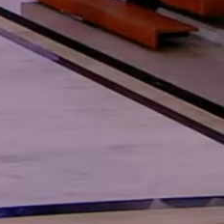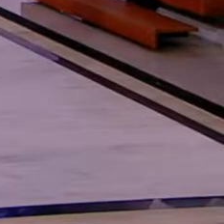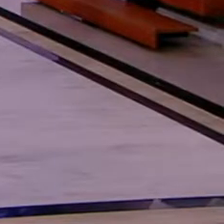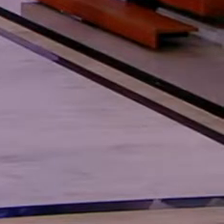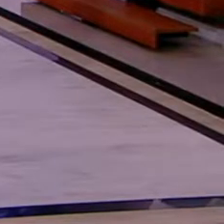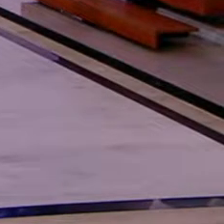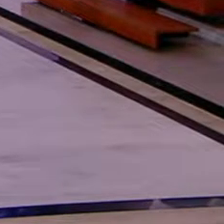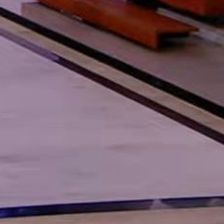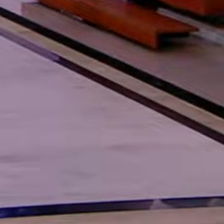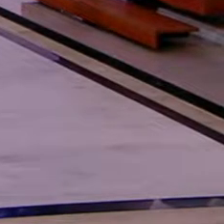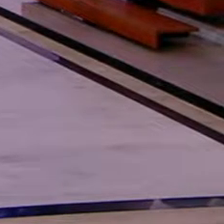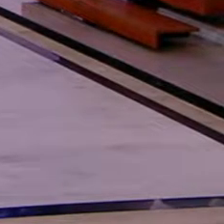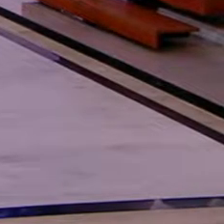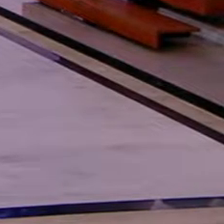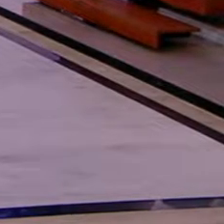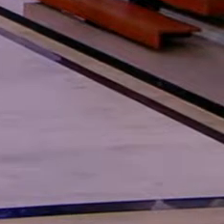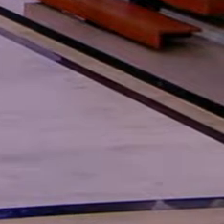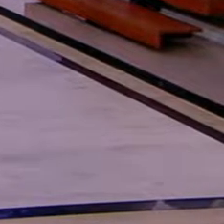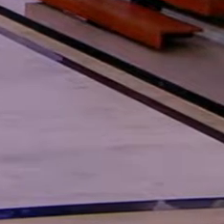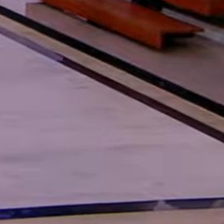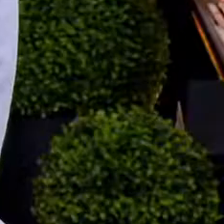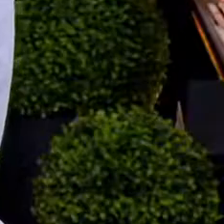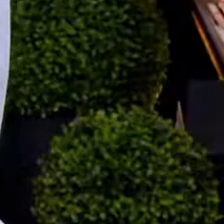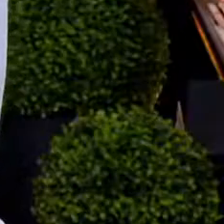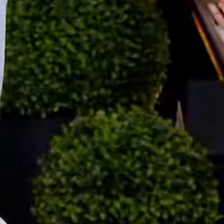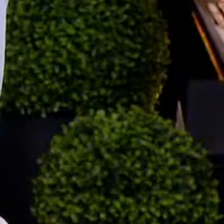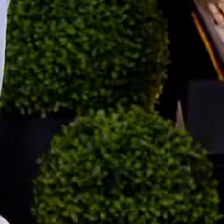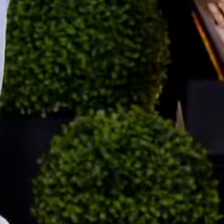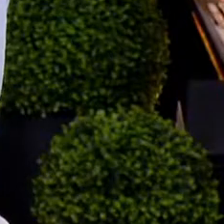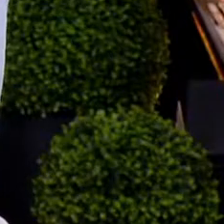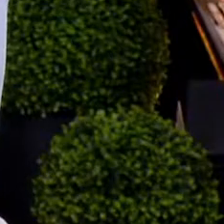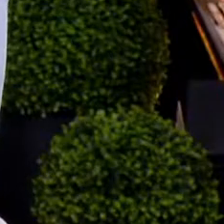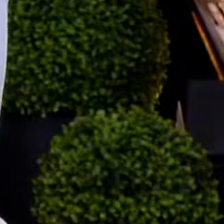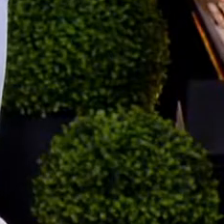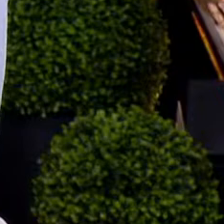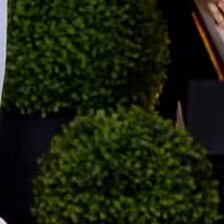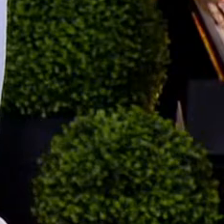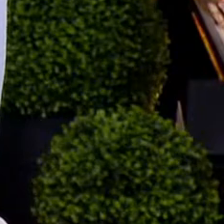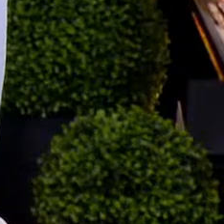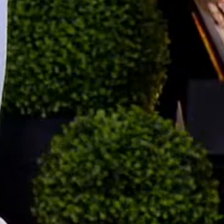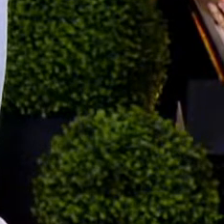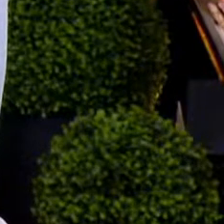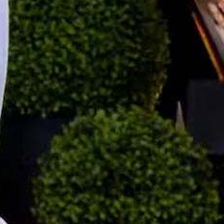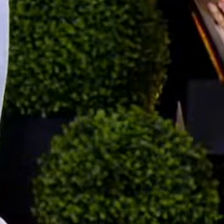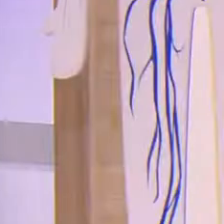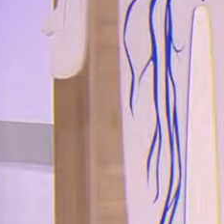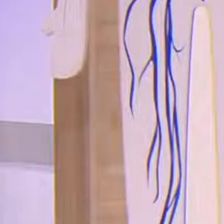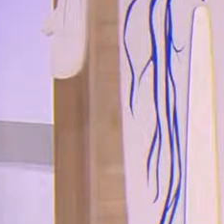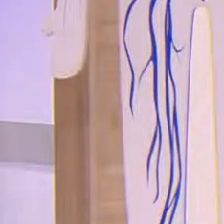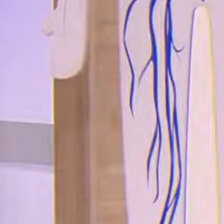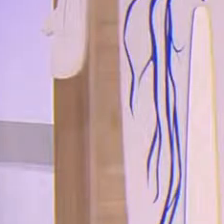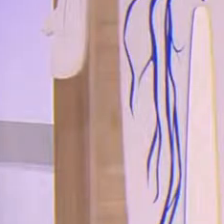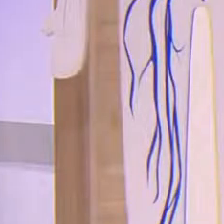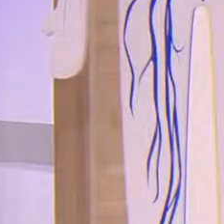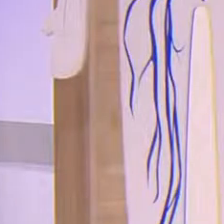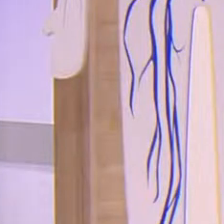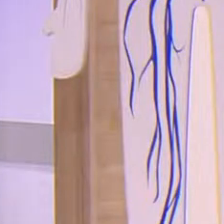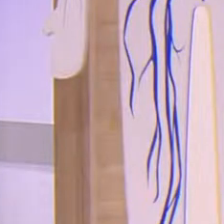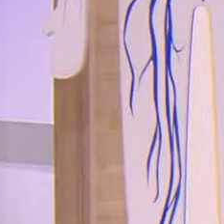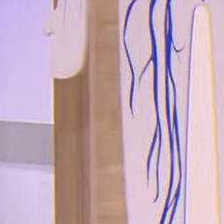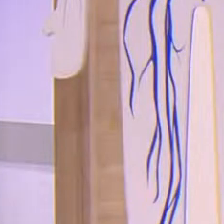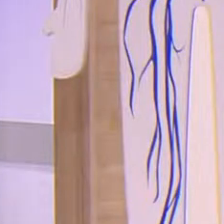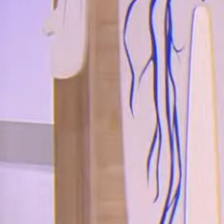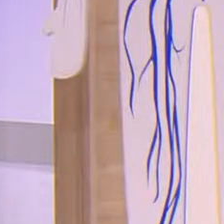ორი წლის მოვლენებმა ეს საკითხები განსხვავებულ ჭრილში დაგვანახა, განსაკუთრებით თრომბოსთან დაკავშირებული საკითხები მაქვს